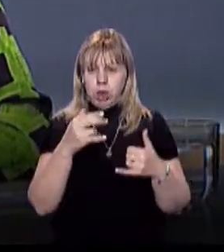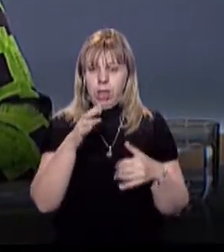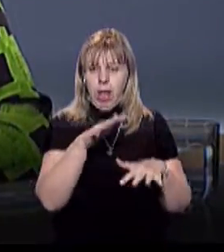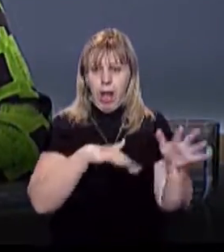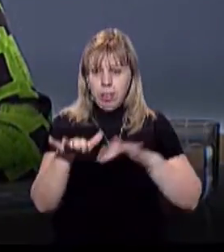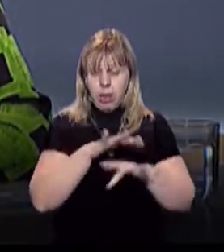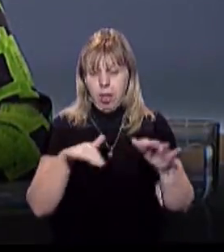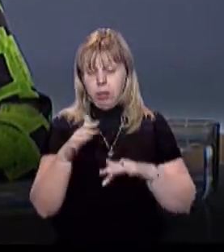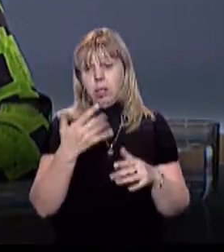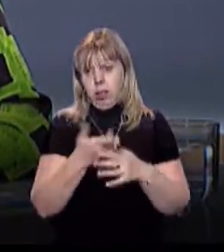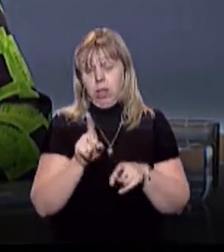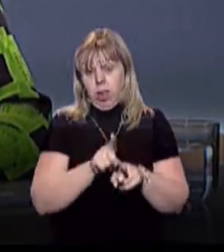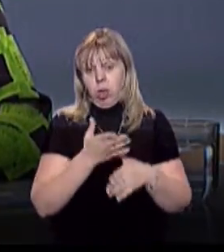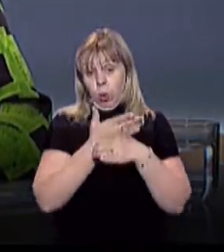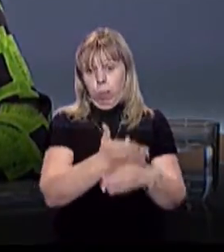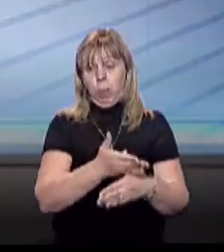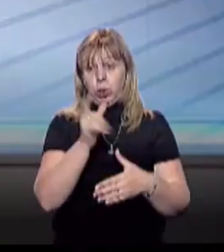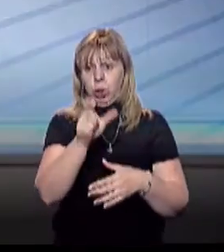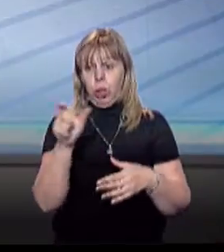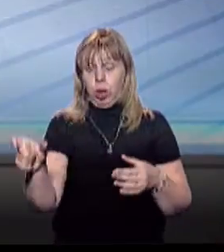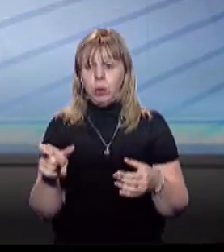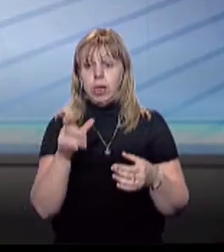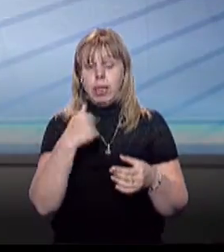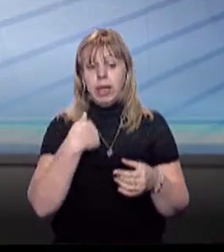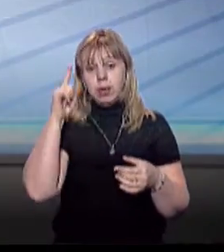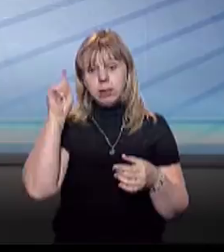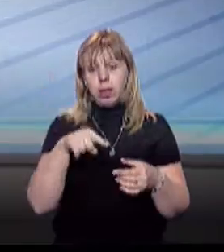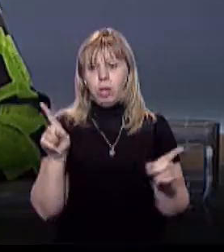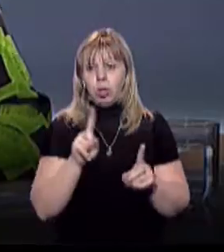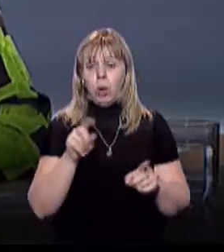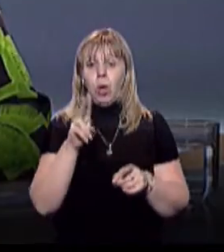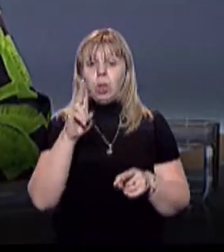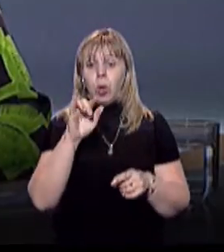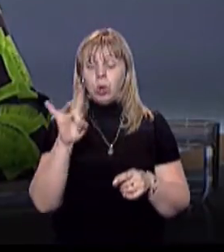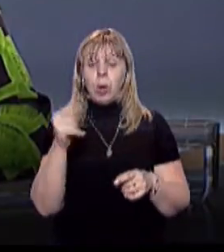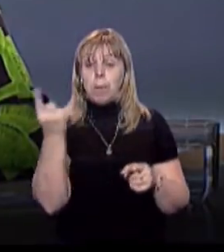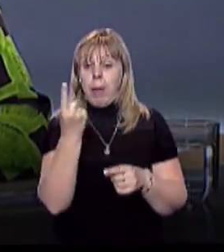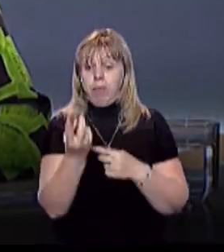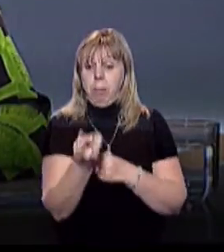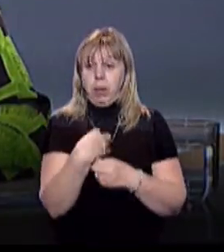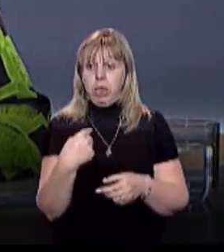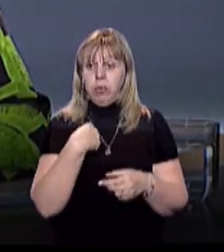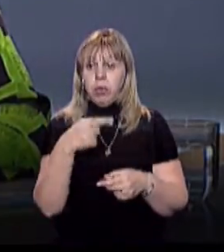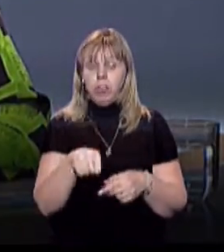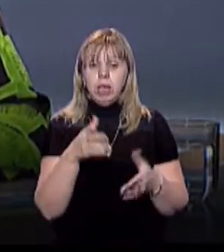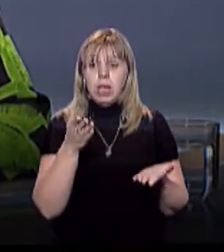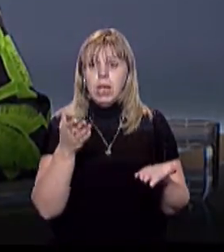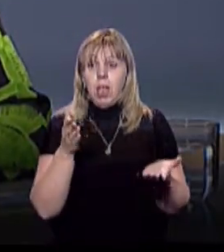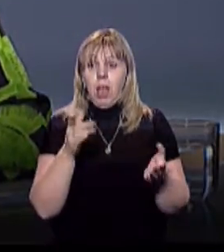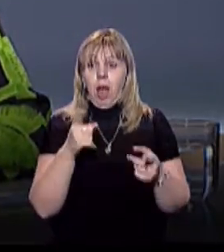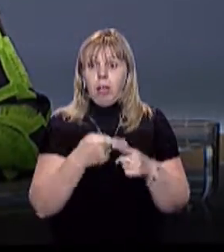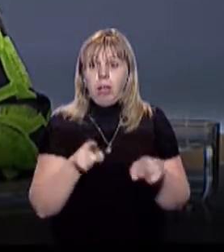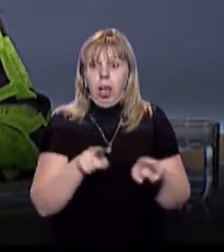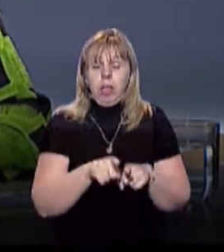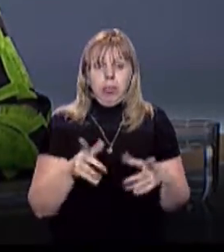і відтак ви допоможете людям. І я знаю, що донори, котрі вперше до нас прийшли, вони перебувають деякий час навіть